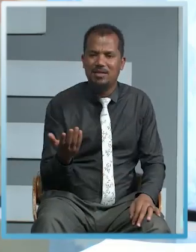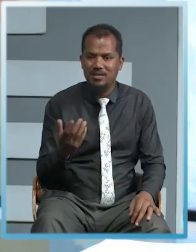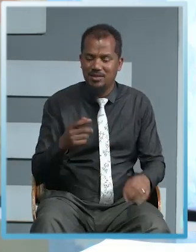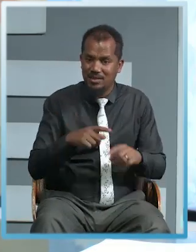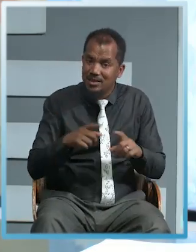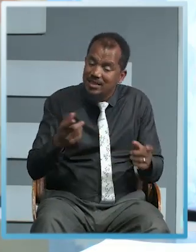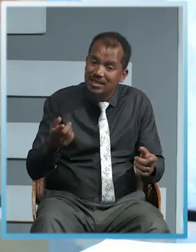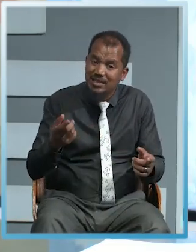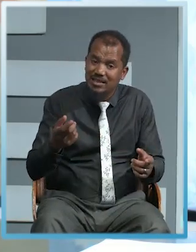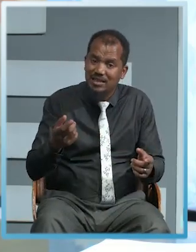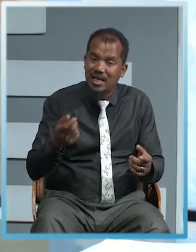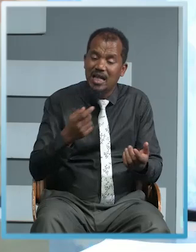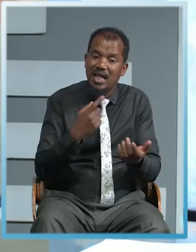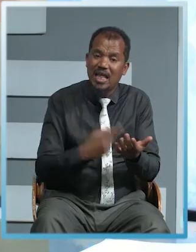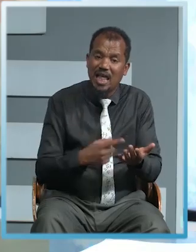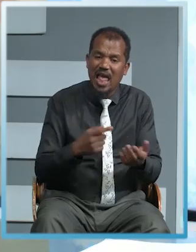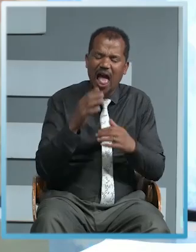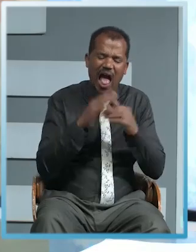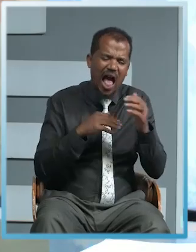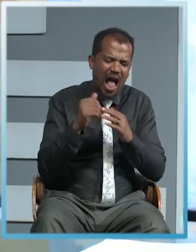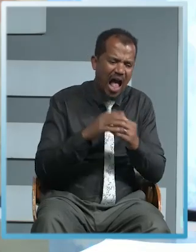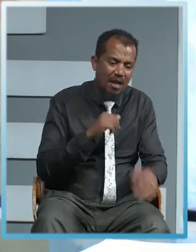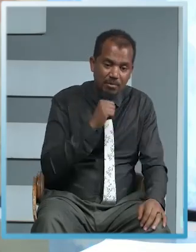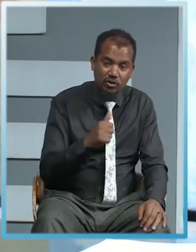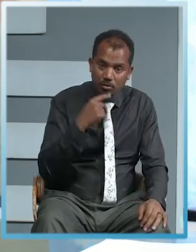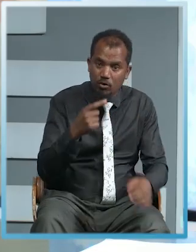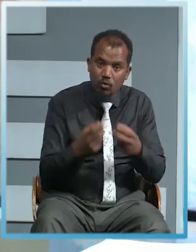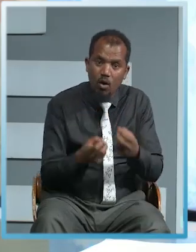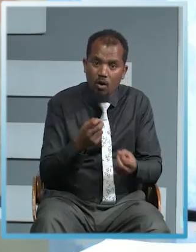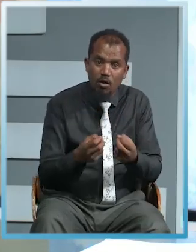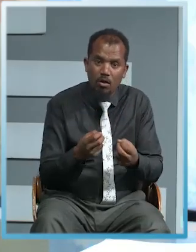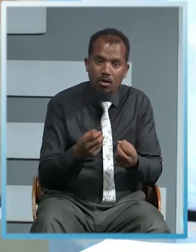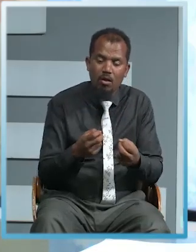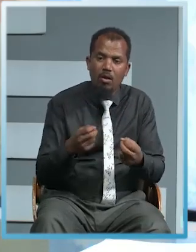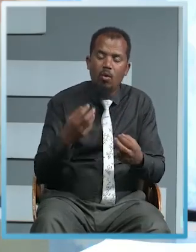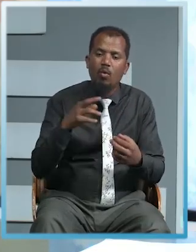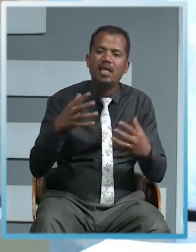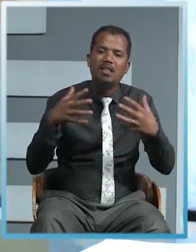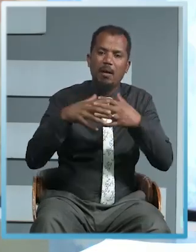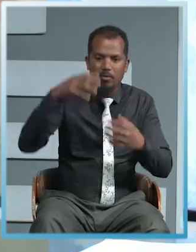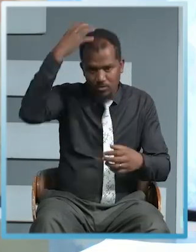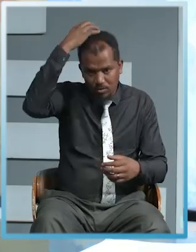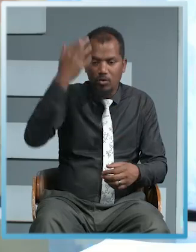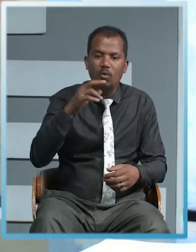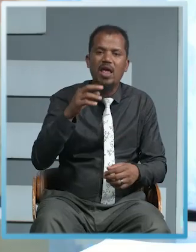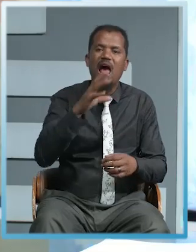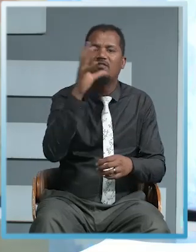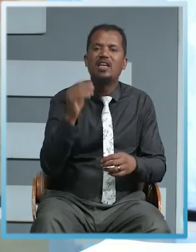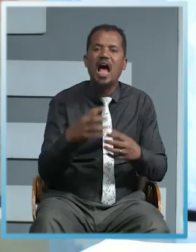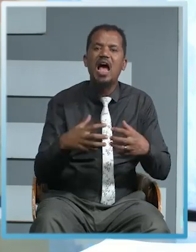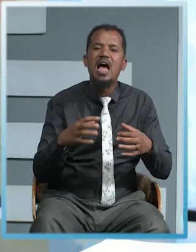አንሌስ ይሄ አይመችም የሚሉ ወገኖች ወይ የተባበሩት መንግስታት ወይ አፍሪካ